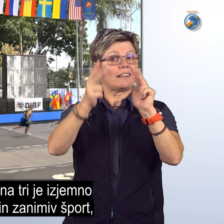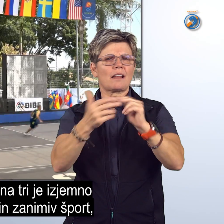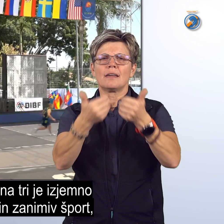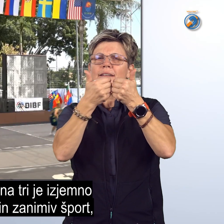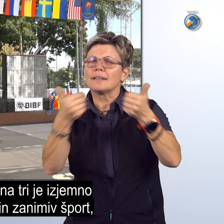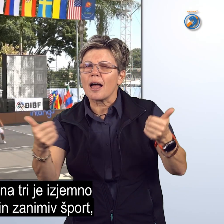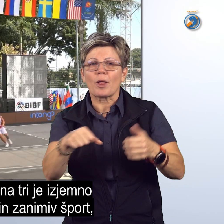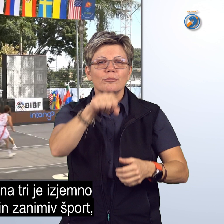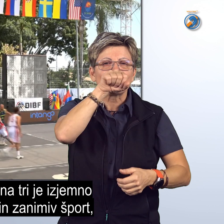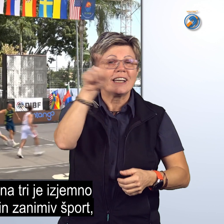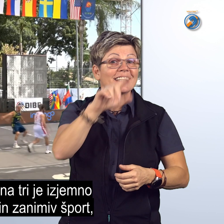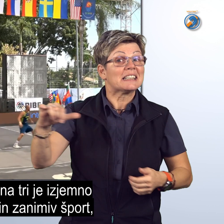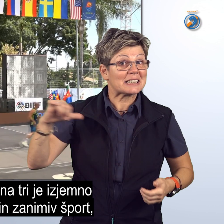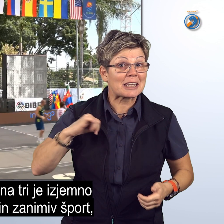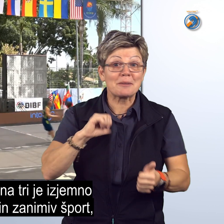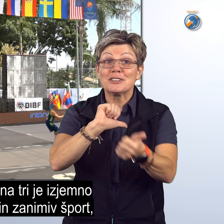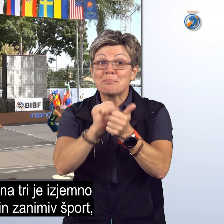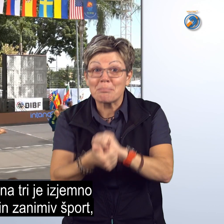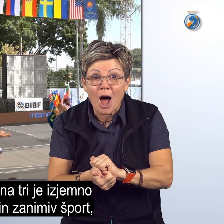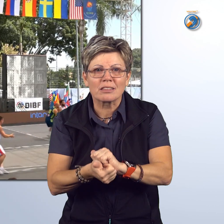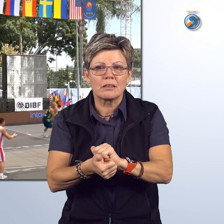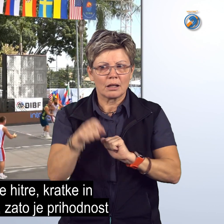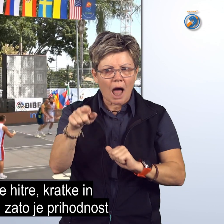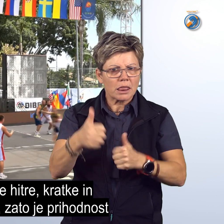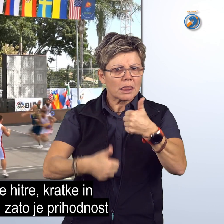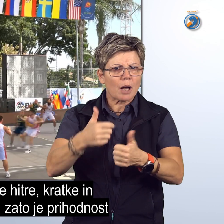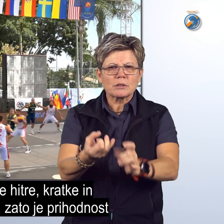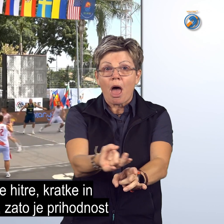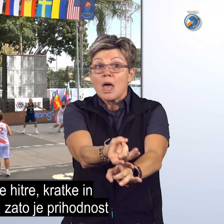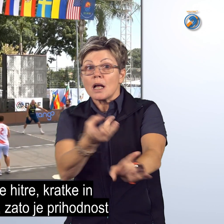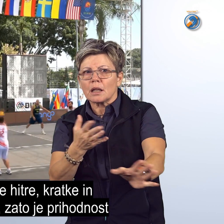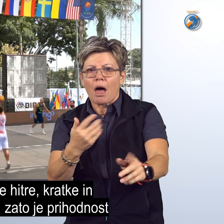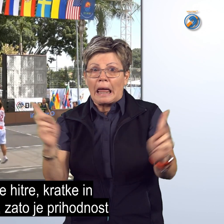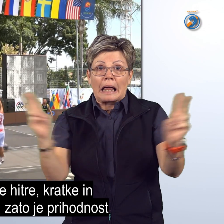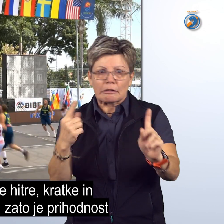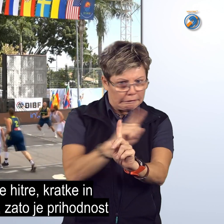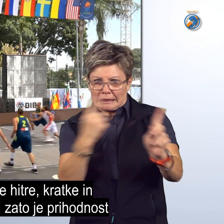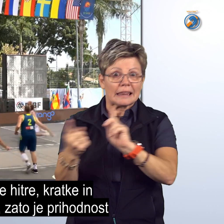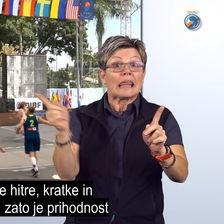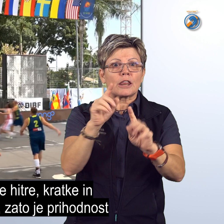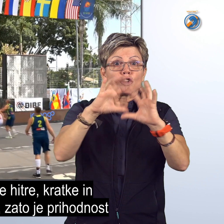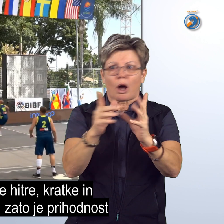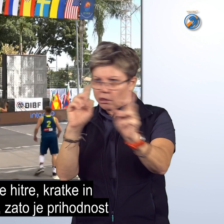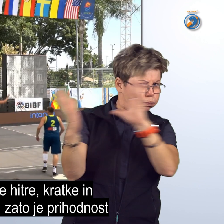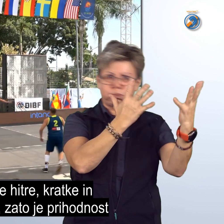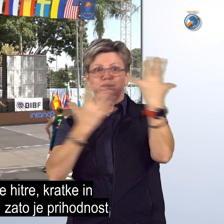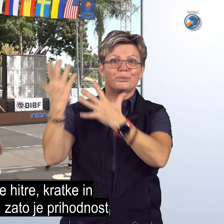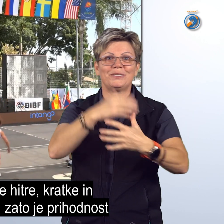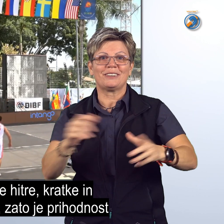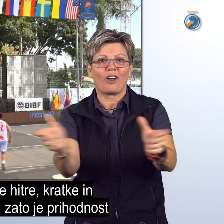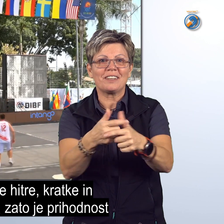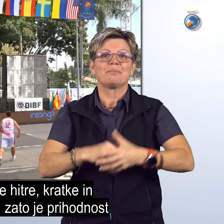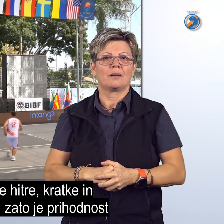Košarka 3x3 je izjemno priljubljena in zanimiva športna panoga, saj so tekme